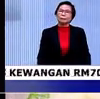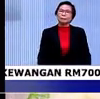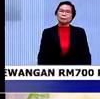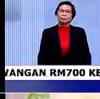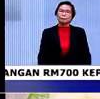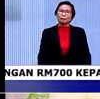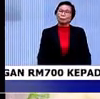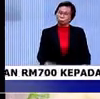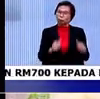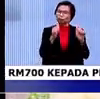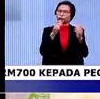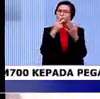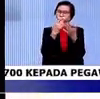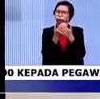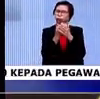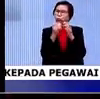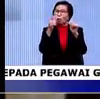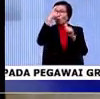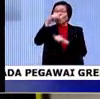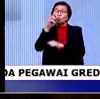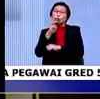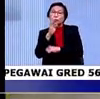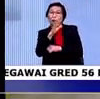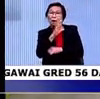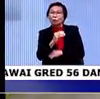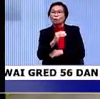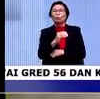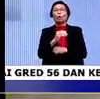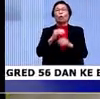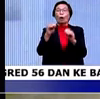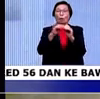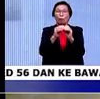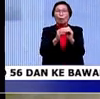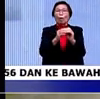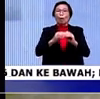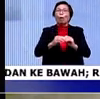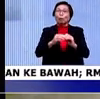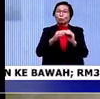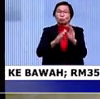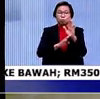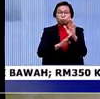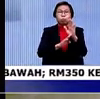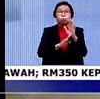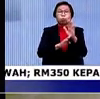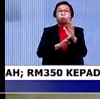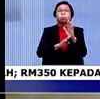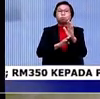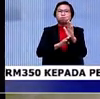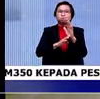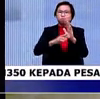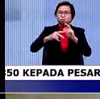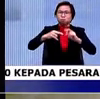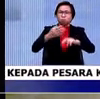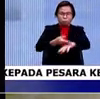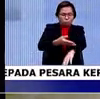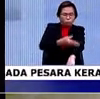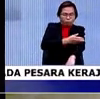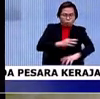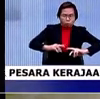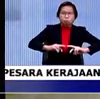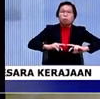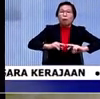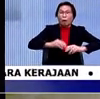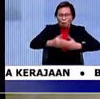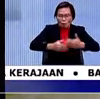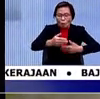wanita, OKU, kumpulan rentan dan sebagainya. Malahan kalau kita perhatikan dalam konteks